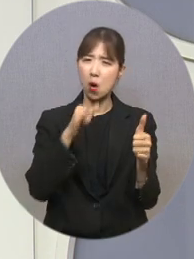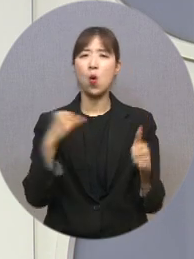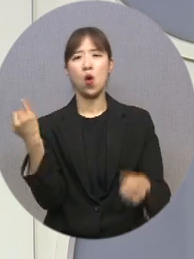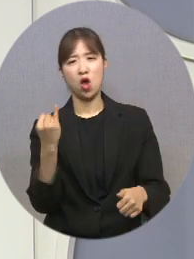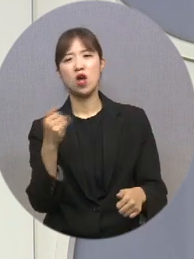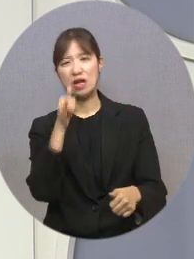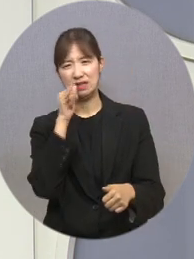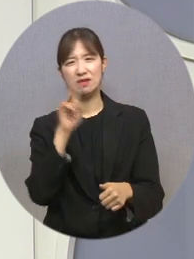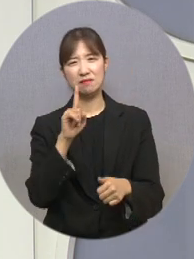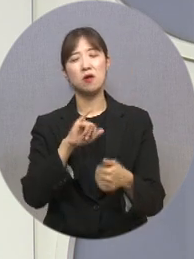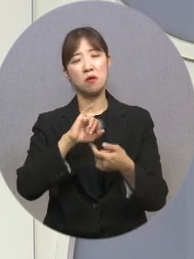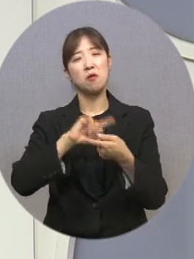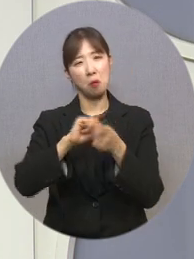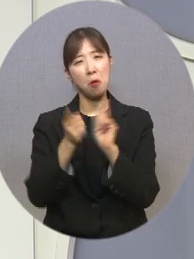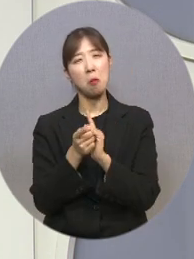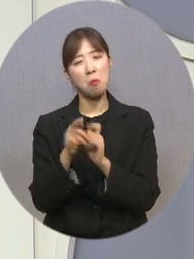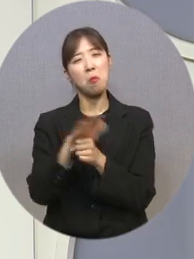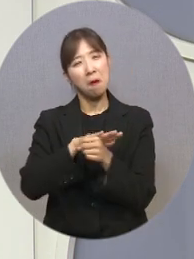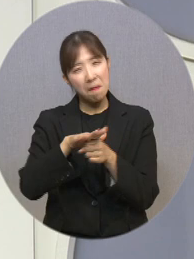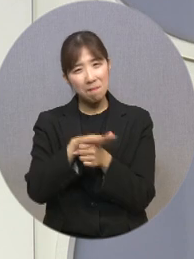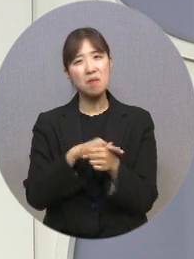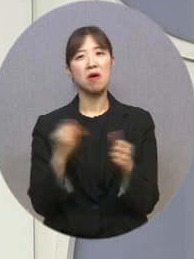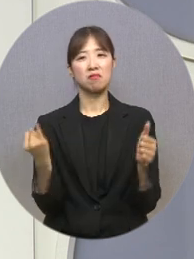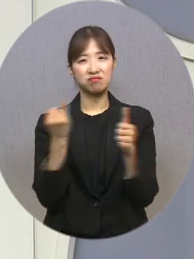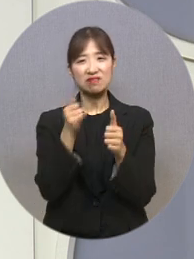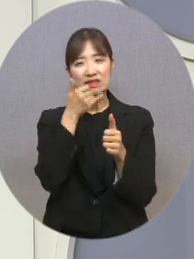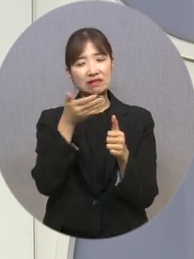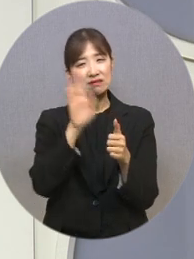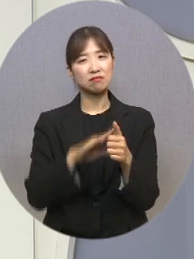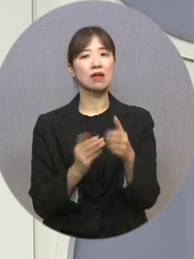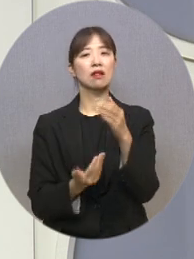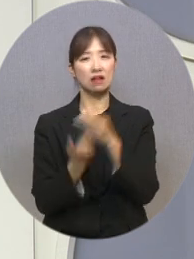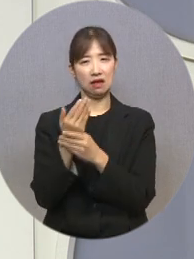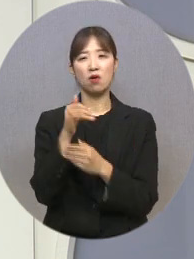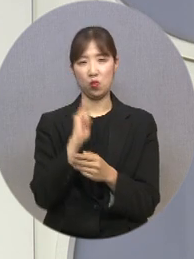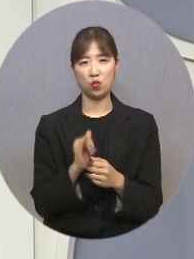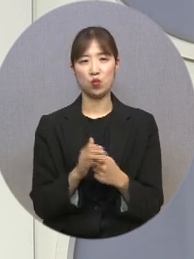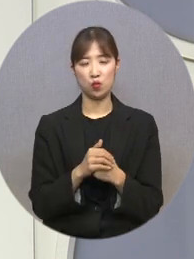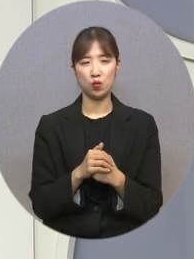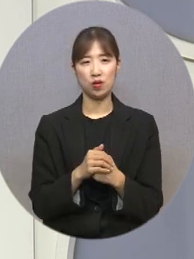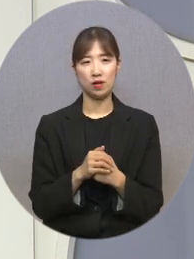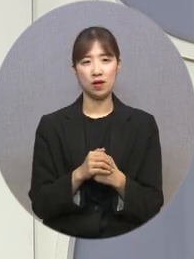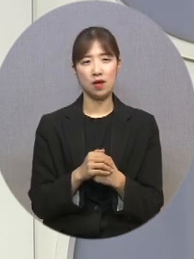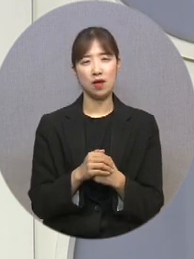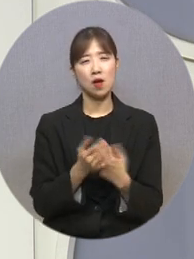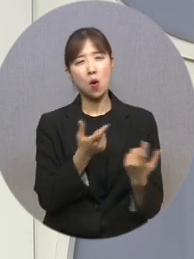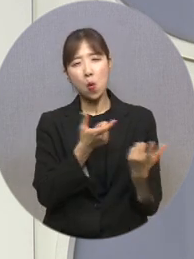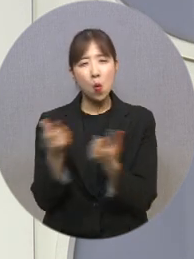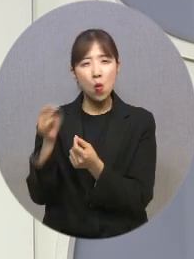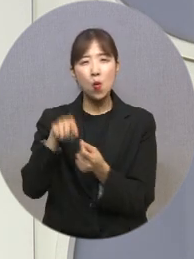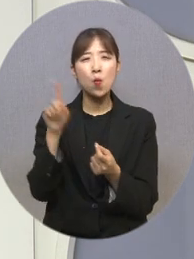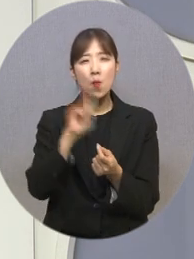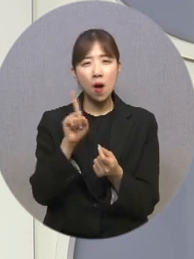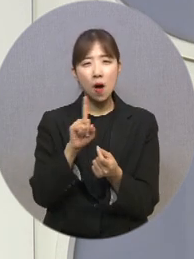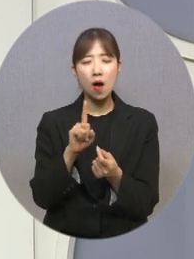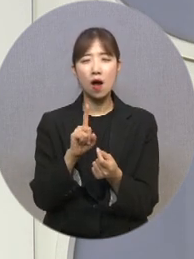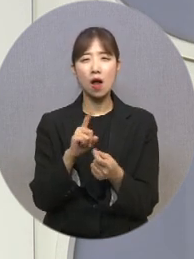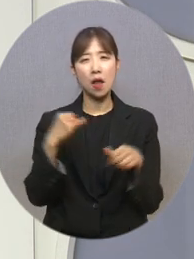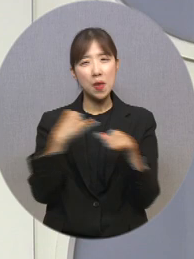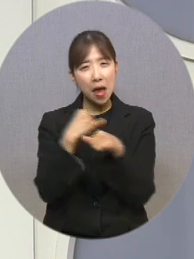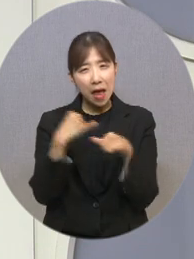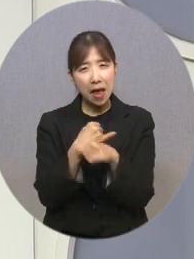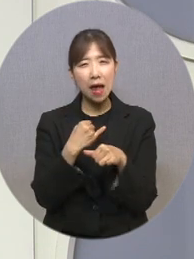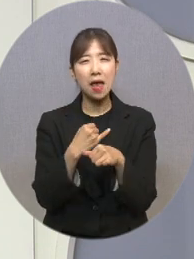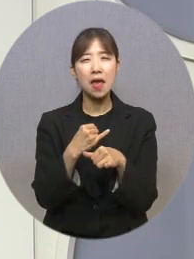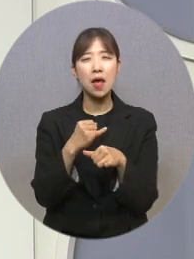경우도 있고 애정 관계를 가지고서 사기치는 경우가 이제 쭉 사건들 내가 쭉 해봤더니 공통점이 뭐냐 하면은 사귄 지